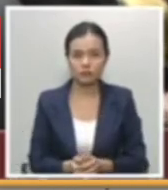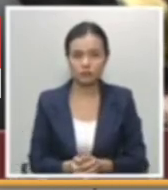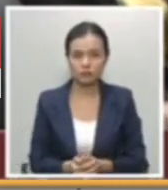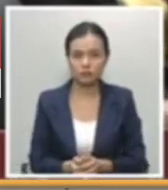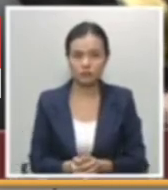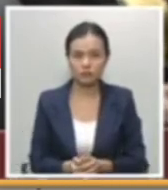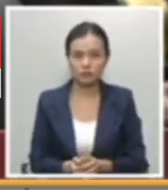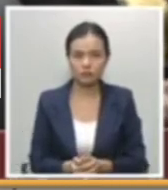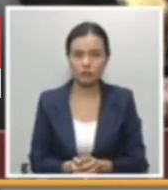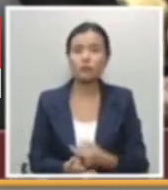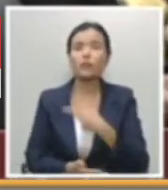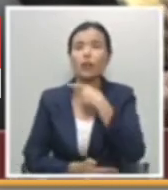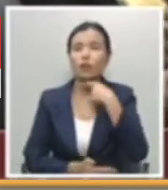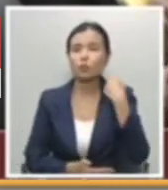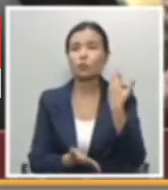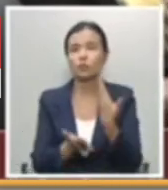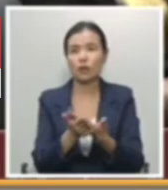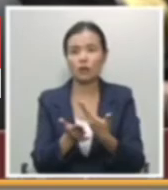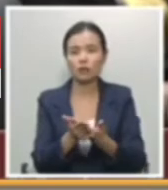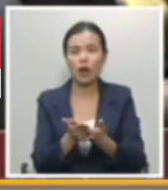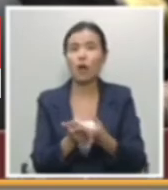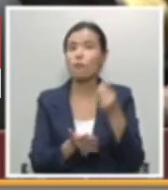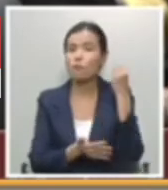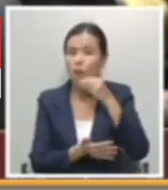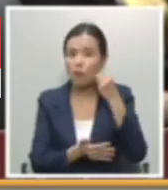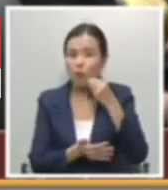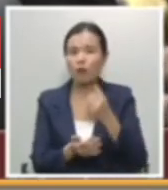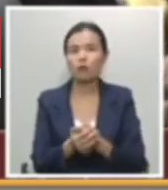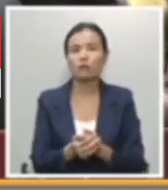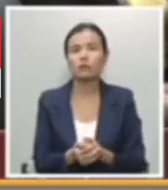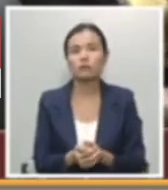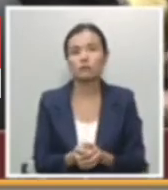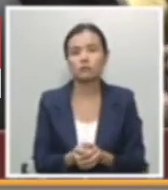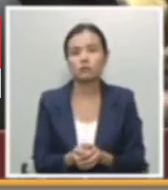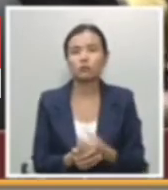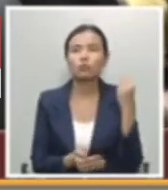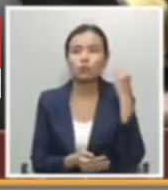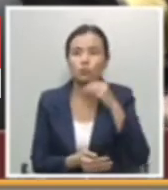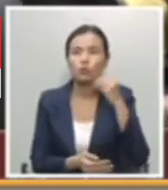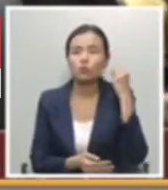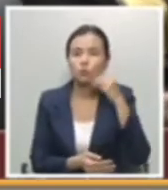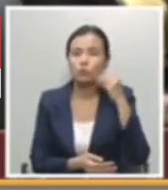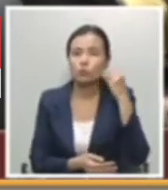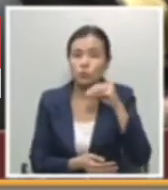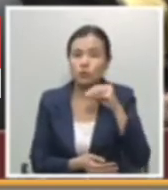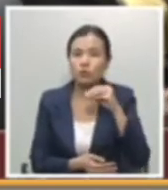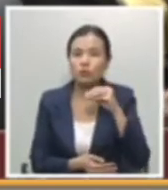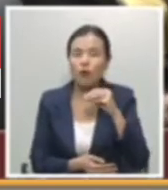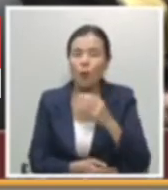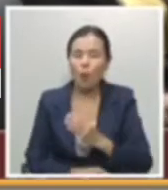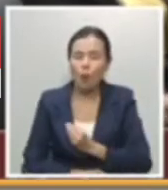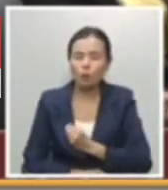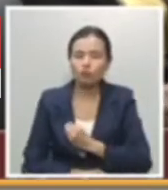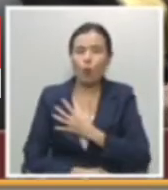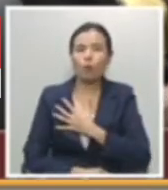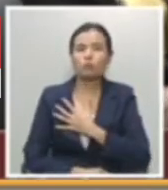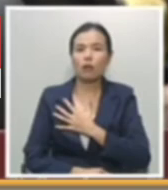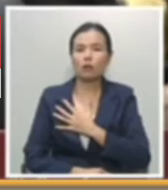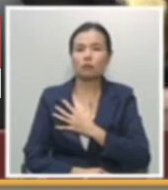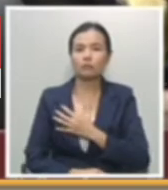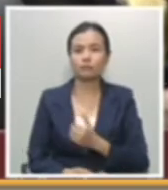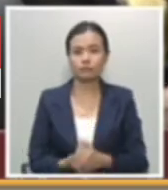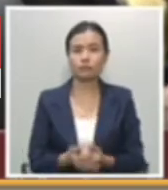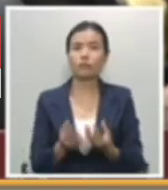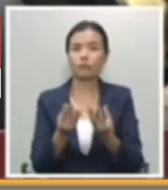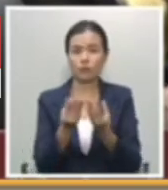จึงขาดดุลการคลังมาโดยตลอดเพิ่มขึ้นมาขึ้นไปทุกปีอย่างน่าใจหายท่านประธานตัวเล